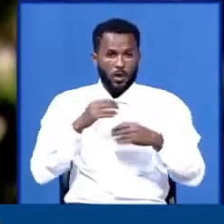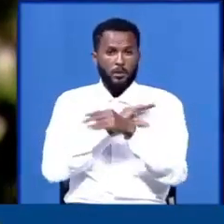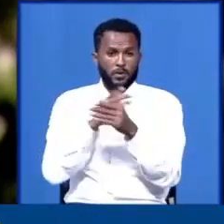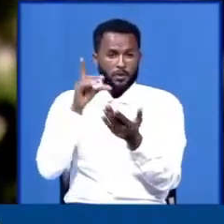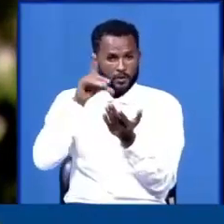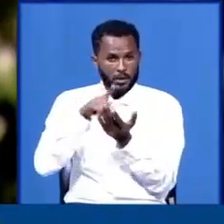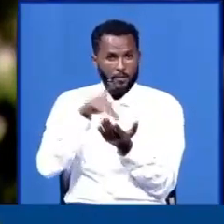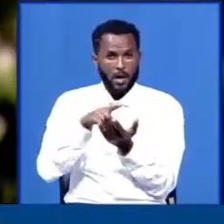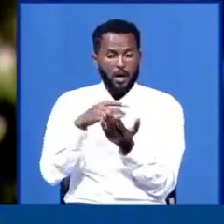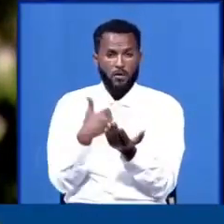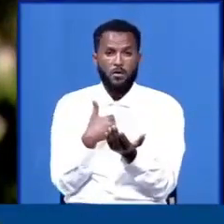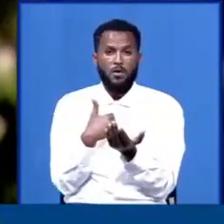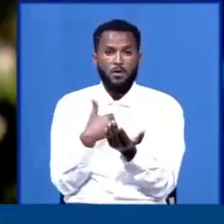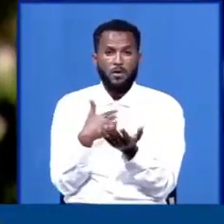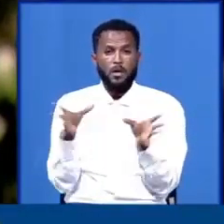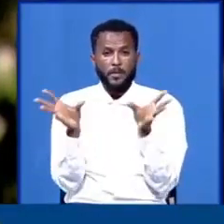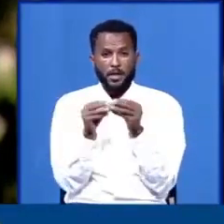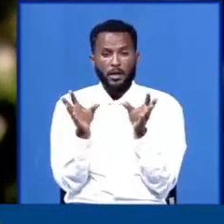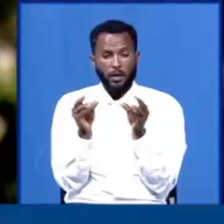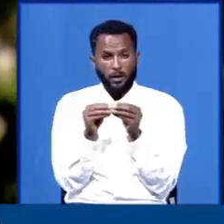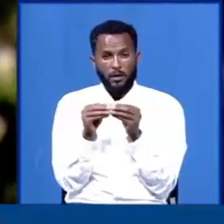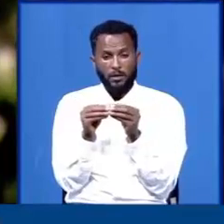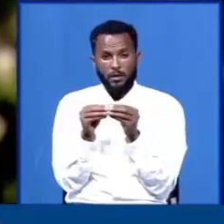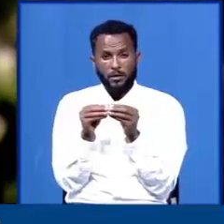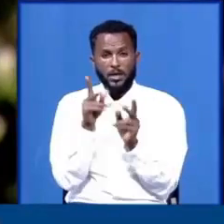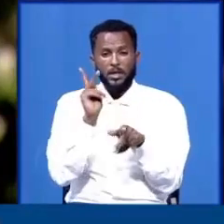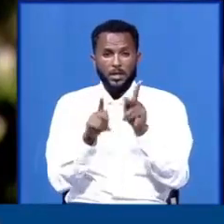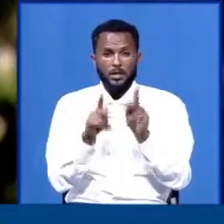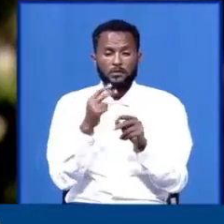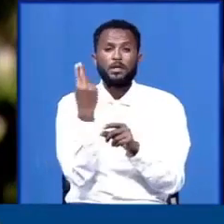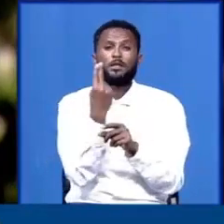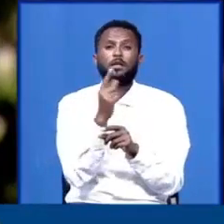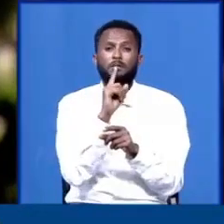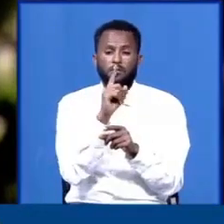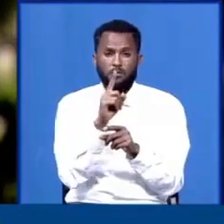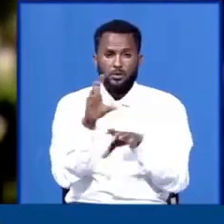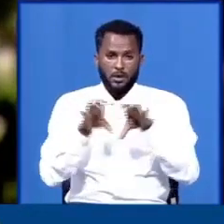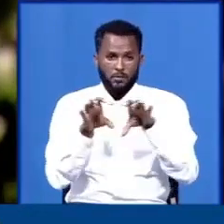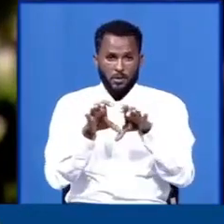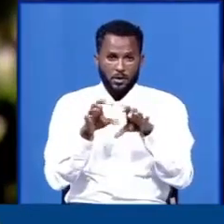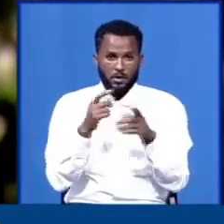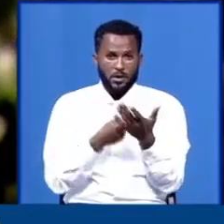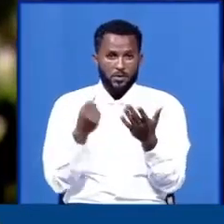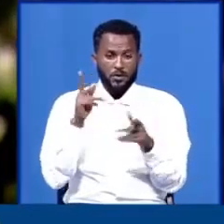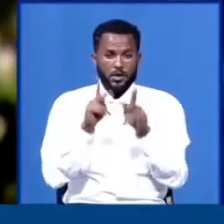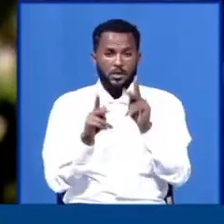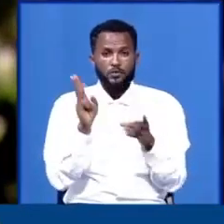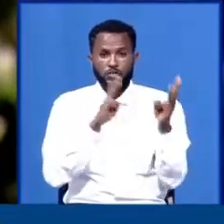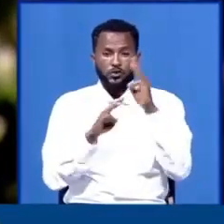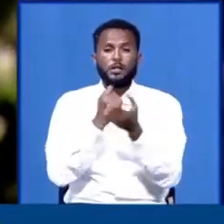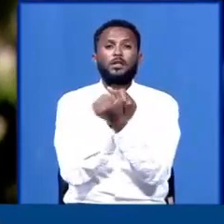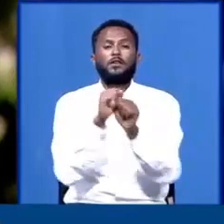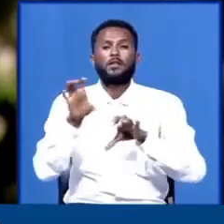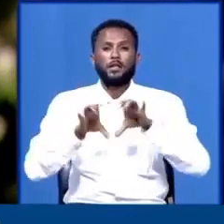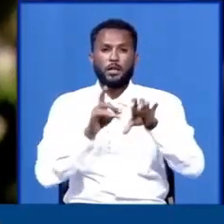ኣብዚ ከተማ ምትእኽኻብኻ እቲ ህዝቢ ንክትጠቅም ይገብረካ እዩ። ናይቲ ህዝቢ ፀገም ንክትፈትሕ